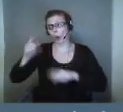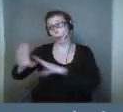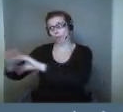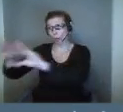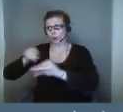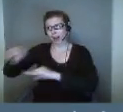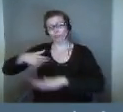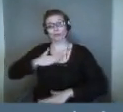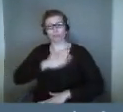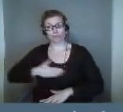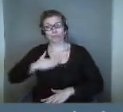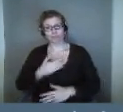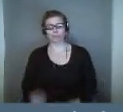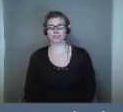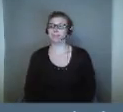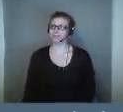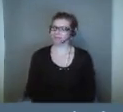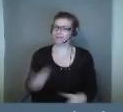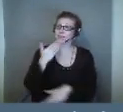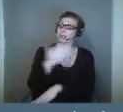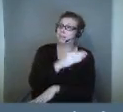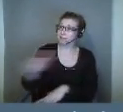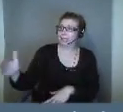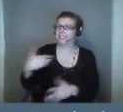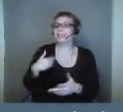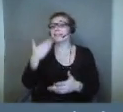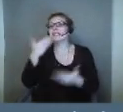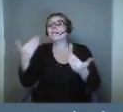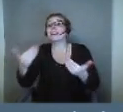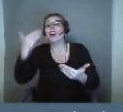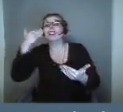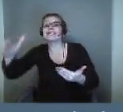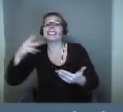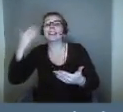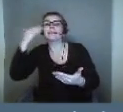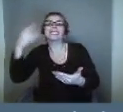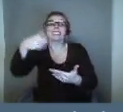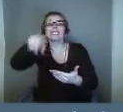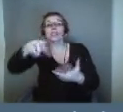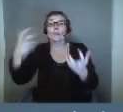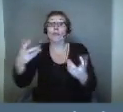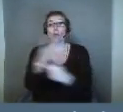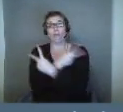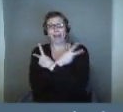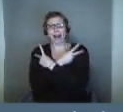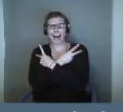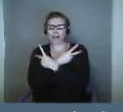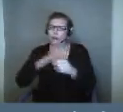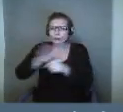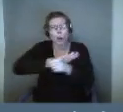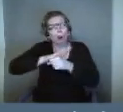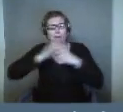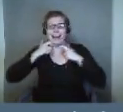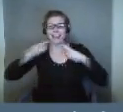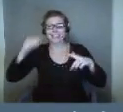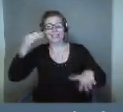Cognac, Angoulême et Fontpeyron, vous savez où passer vos vacances maintenant dans une ville parfaitement accessible. Le jury va rester avec nous, par